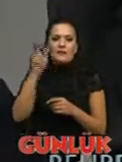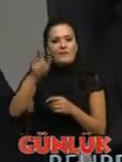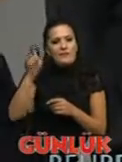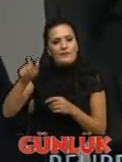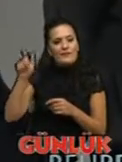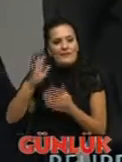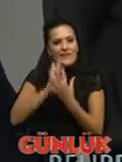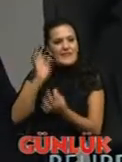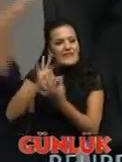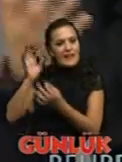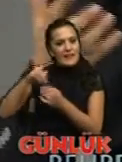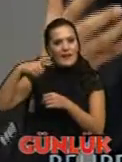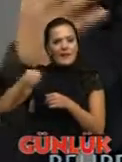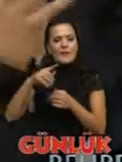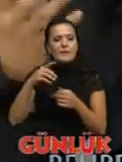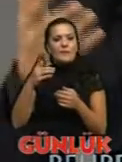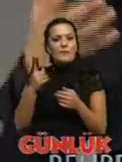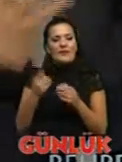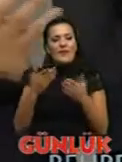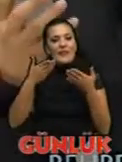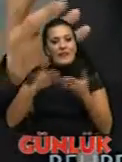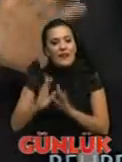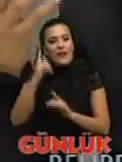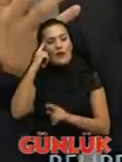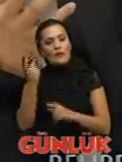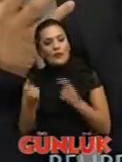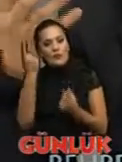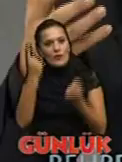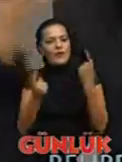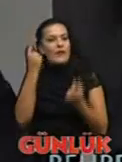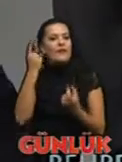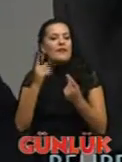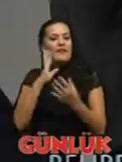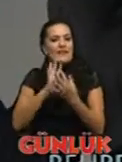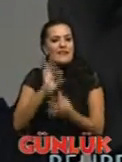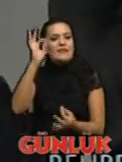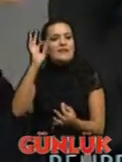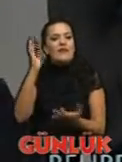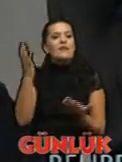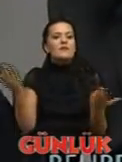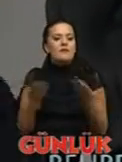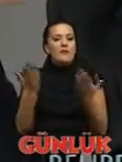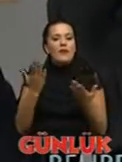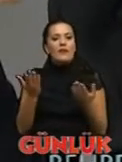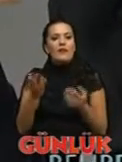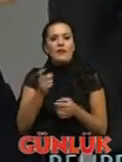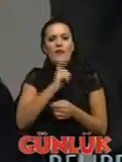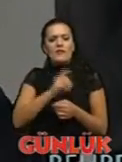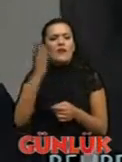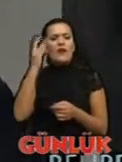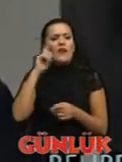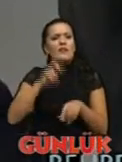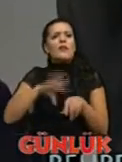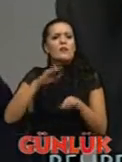modellerde diyelim. şey yaratan, üreten insan tatmin tipi. Olmuş yani anlamda o zaten, değil mi? Yanlış